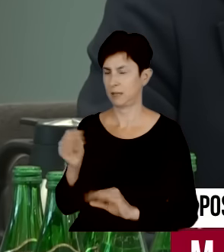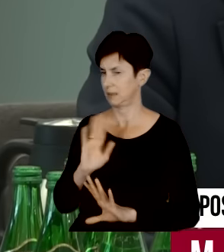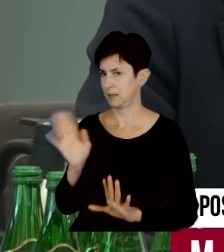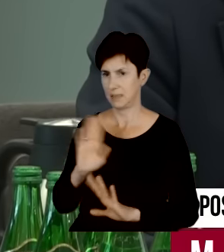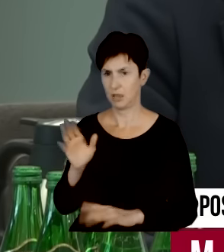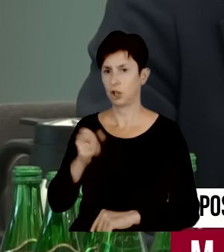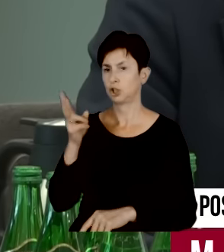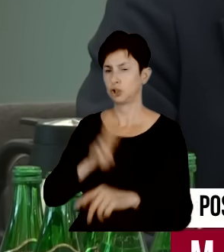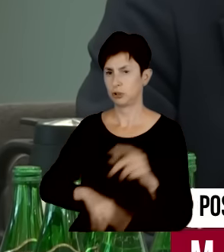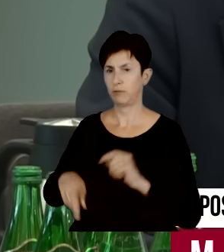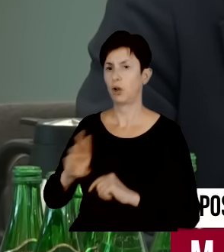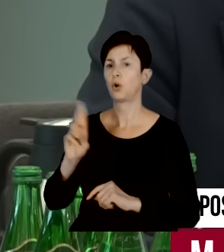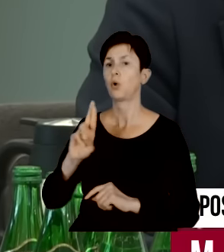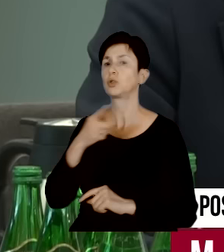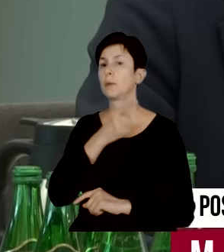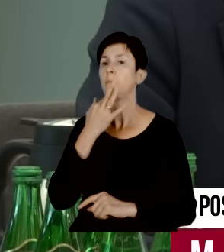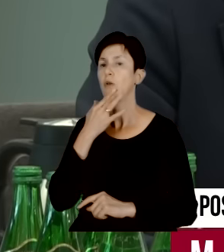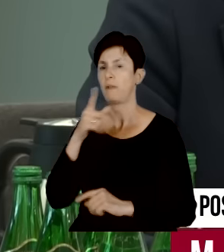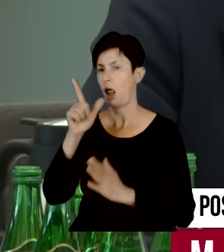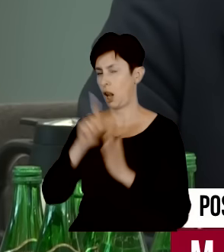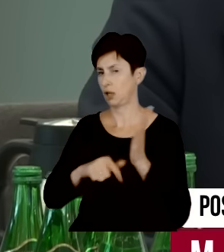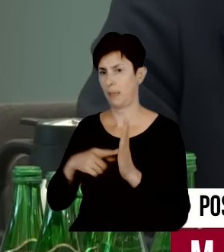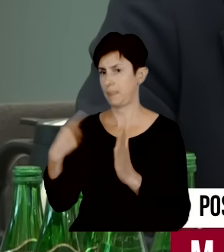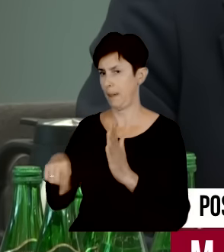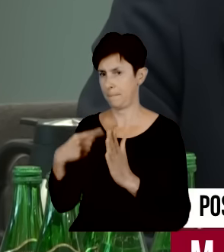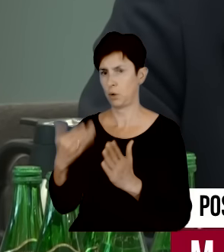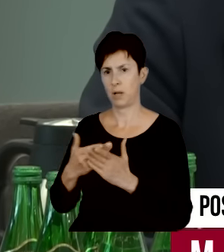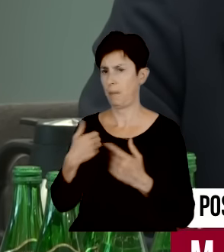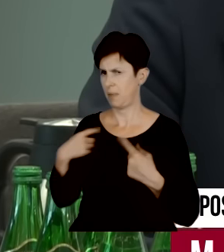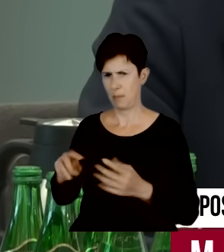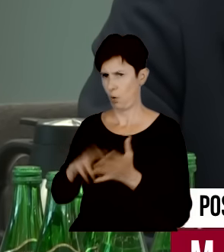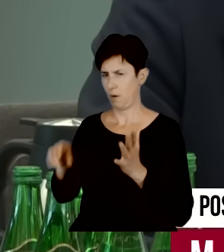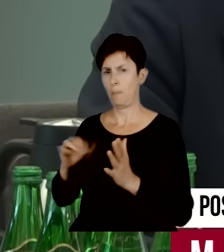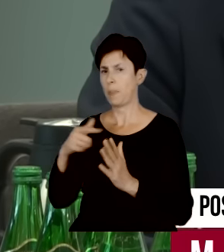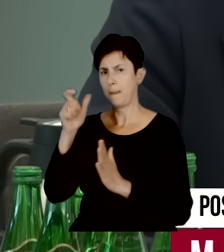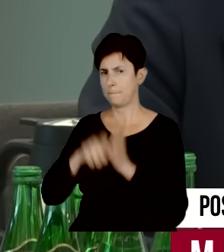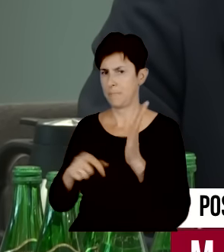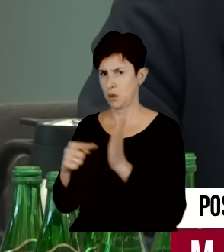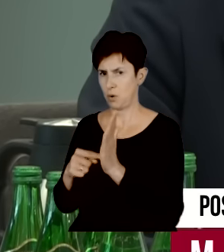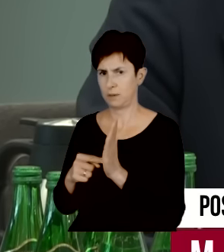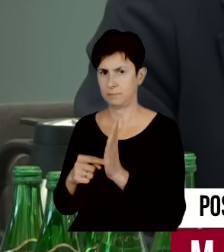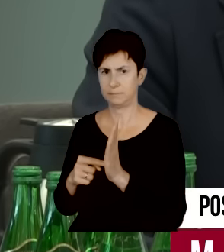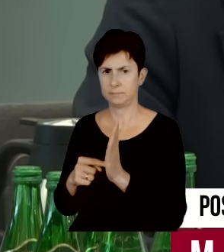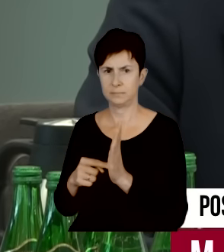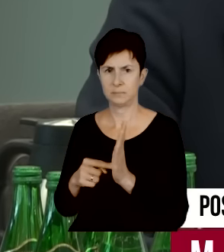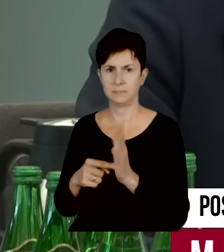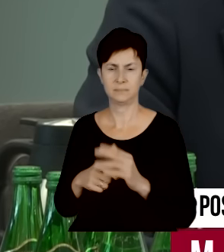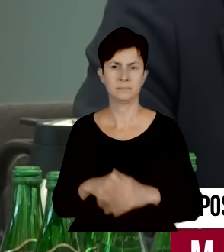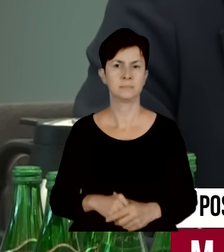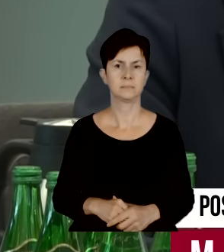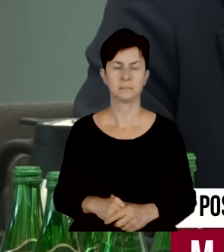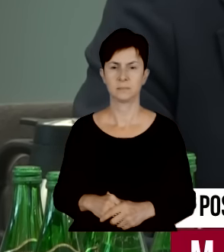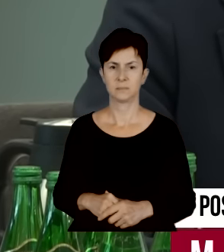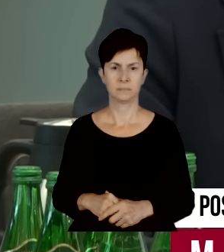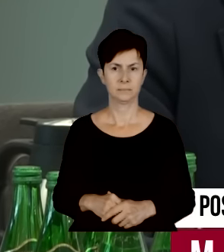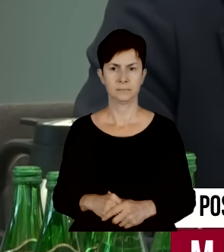świadków o których pan mówił na tej liście nie było więc z nich wczoraj nie zrezygnowaliśmy i to są są to są